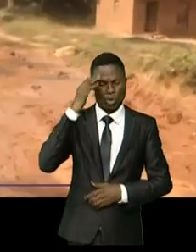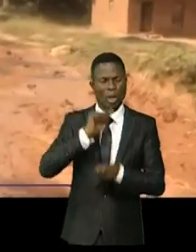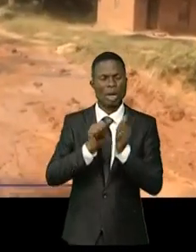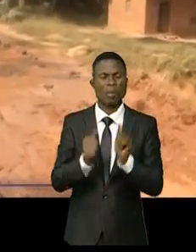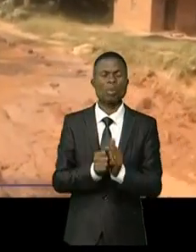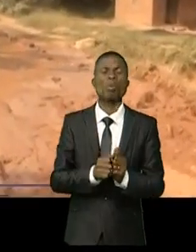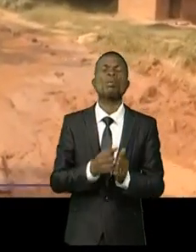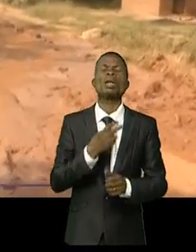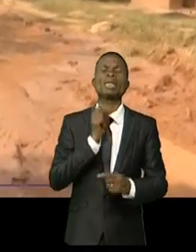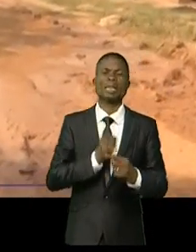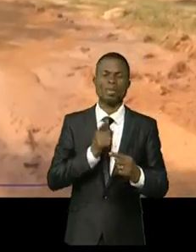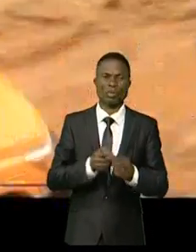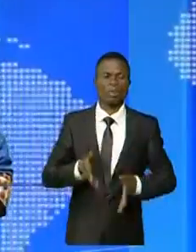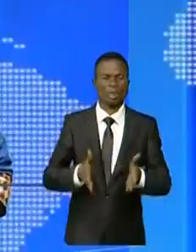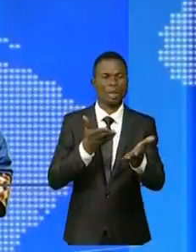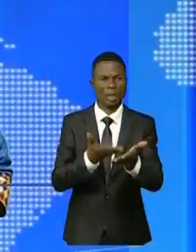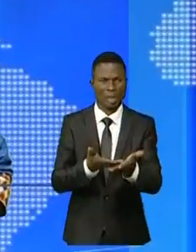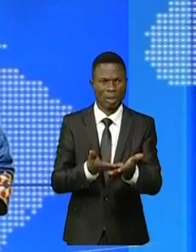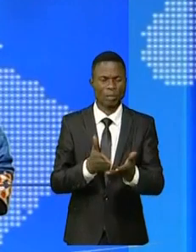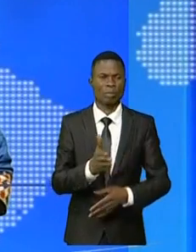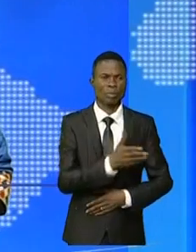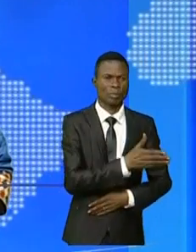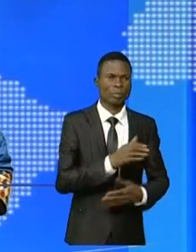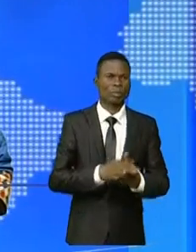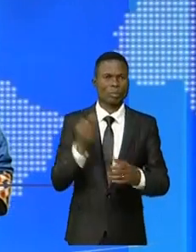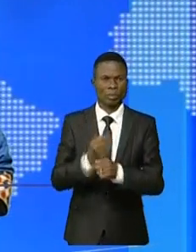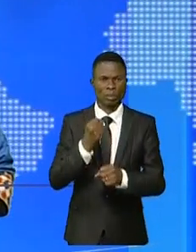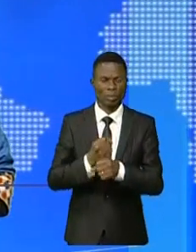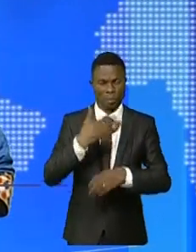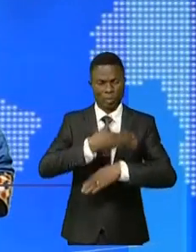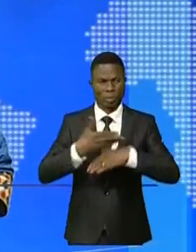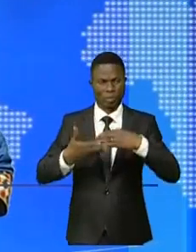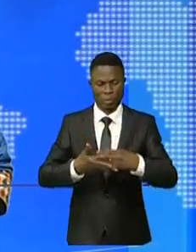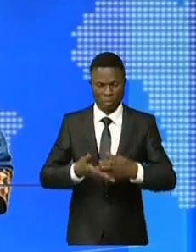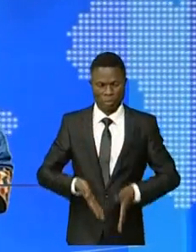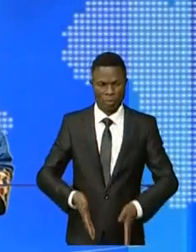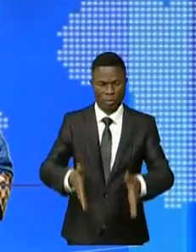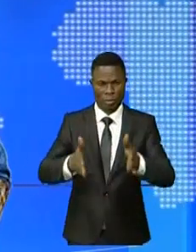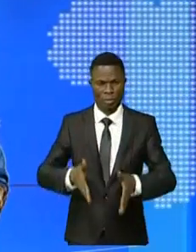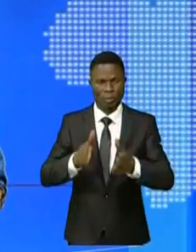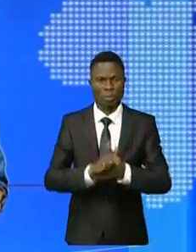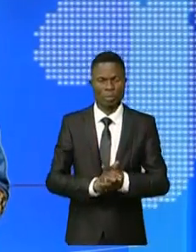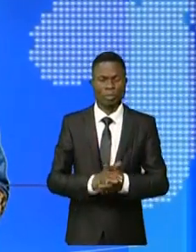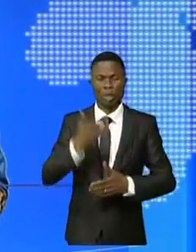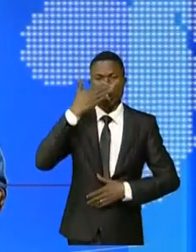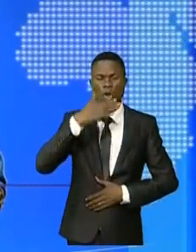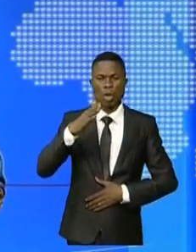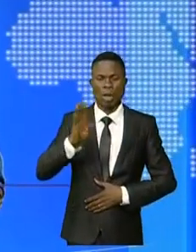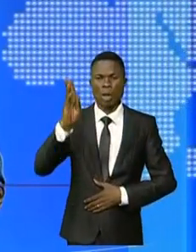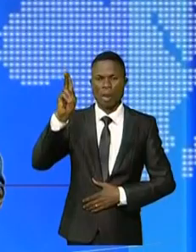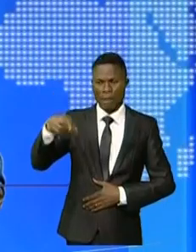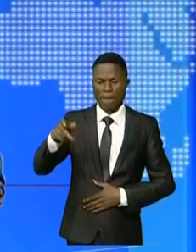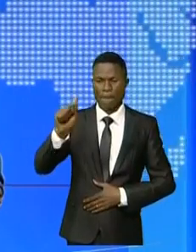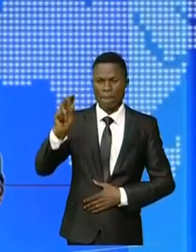la réalité de cette route. De réhabilitation de l'axe routier conduisant à l'hôpital de Pandi